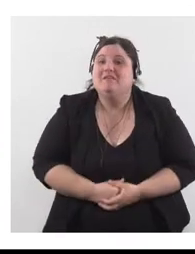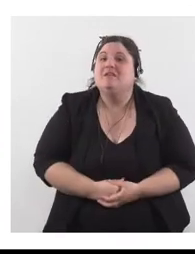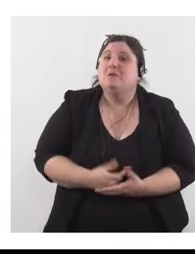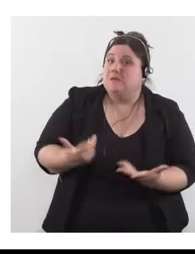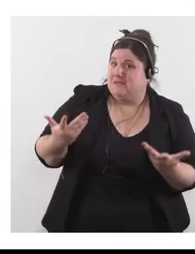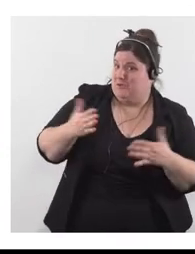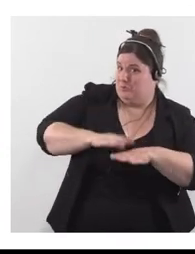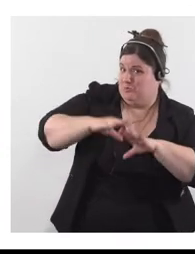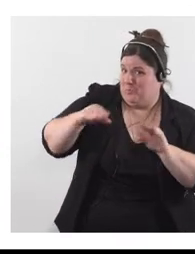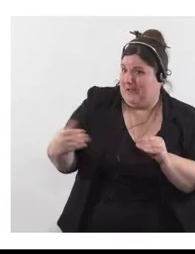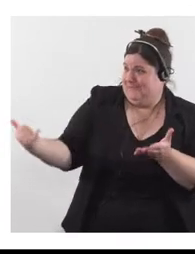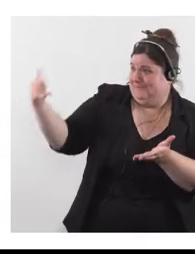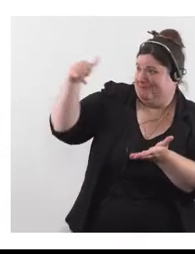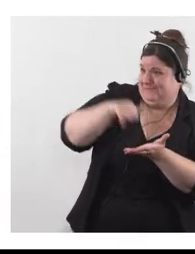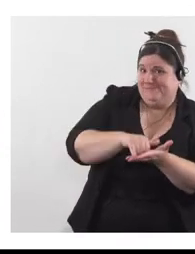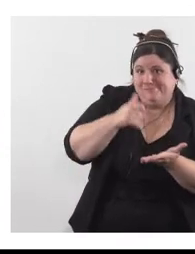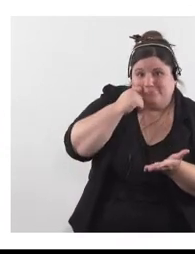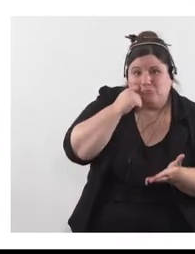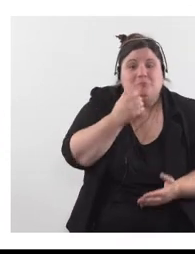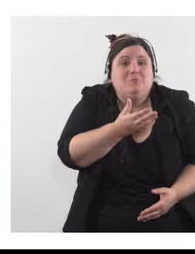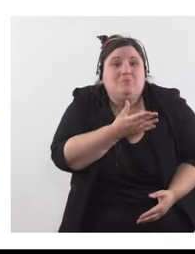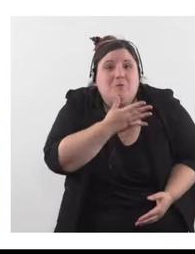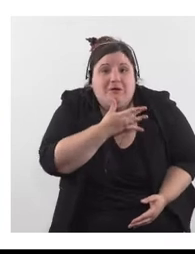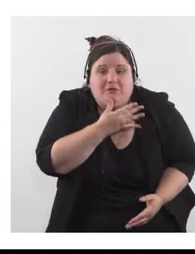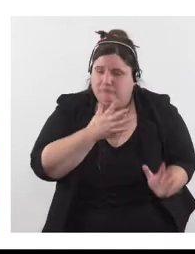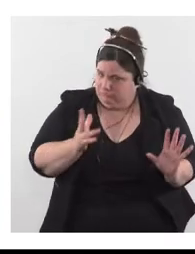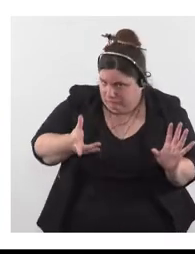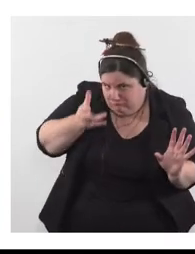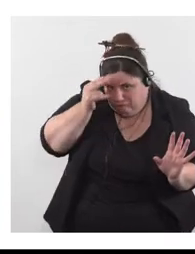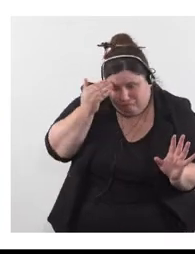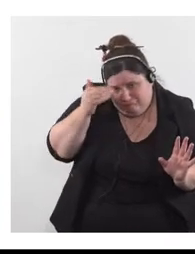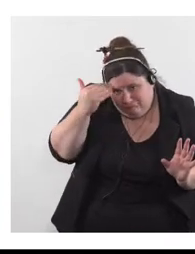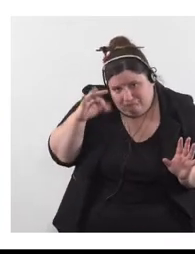venir malheureusement en personne.